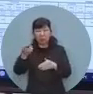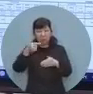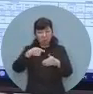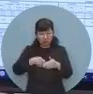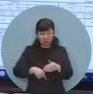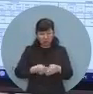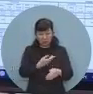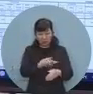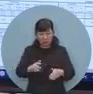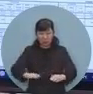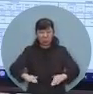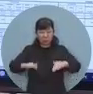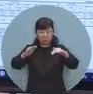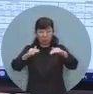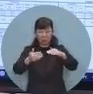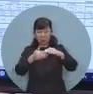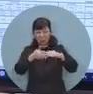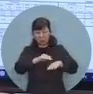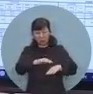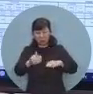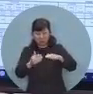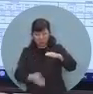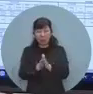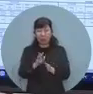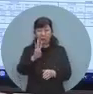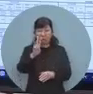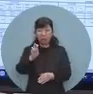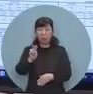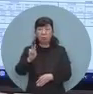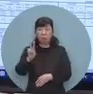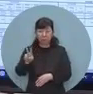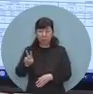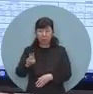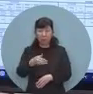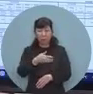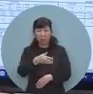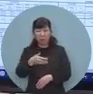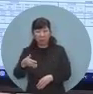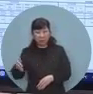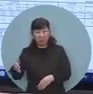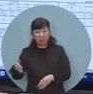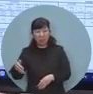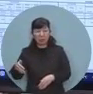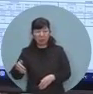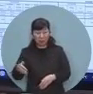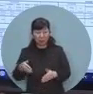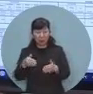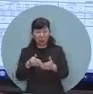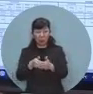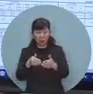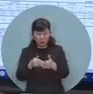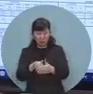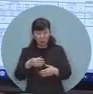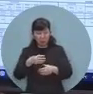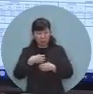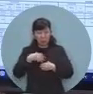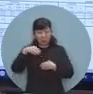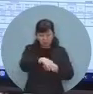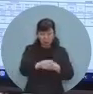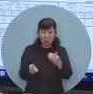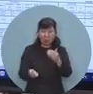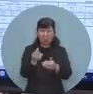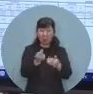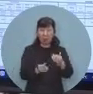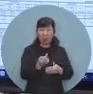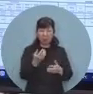床上床下進水が合計32等これも河川の共愛箇所まボトルネックと言われる1番の危険なところで起きているもの